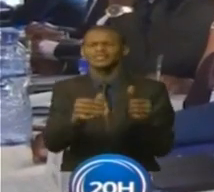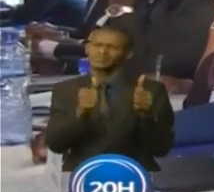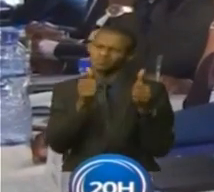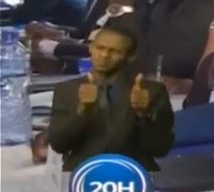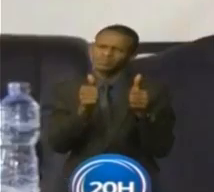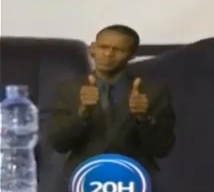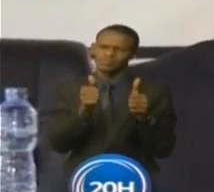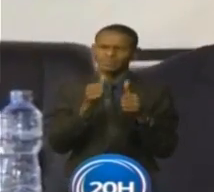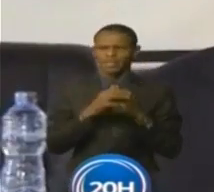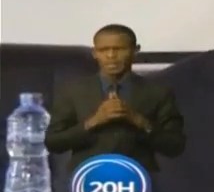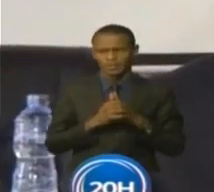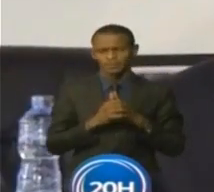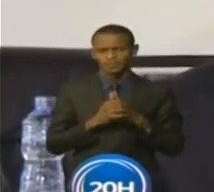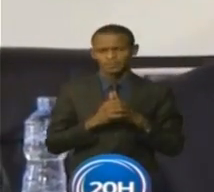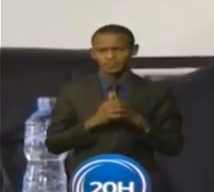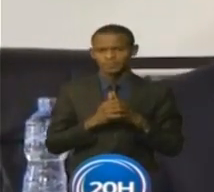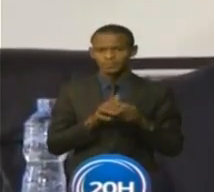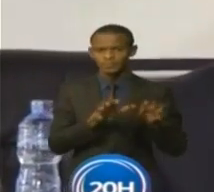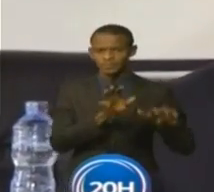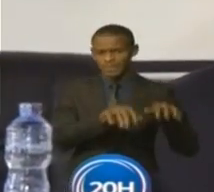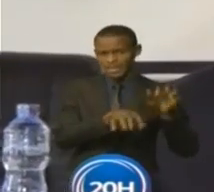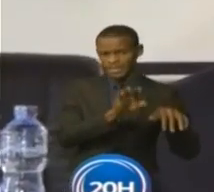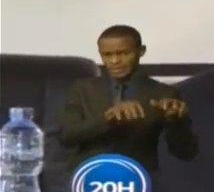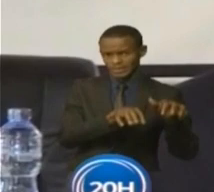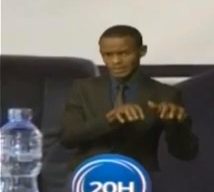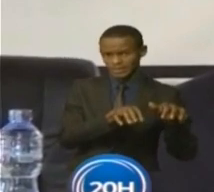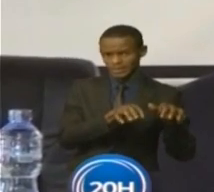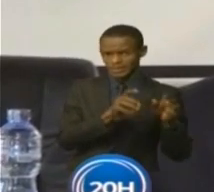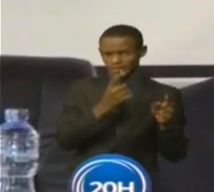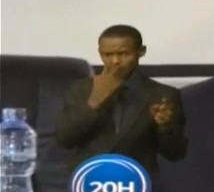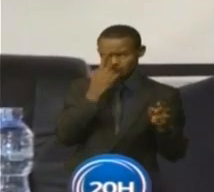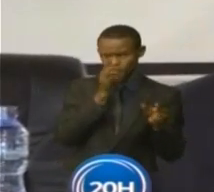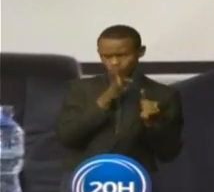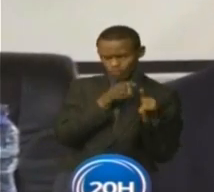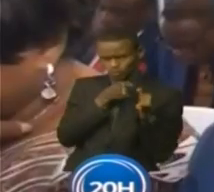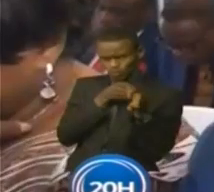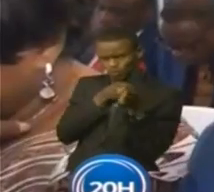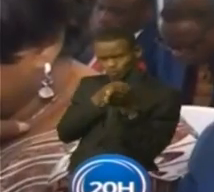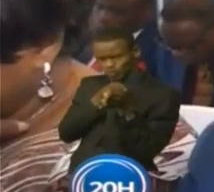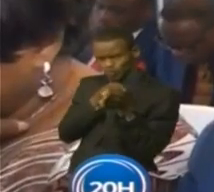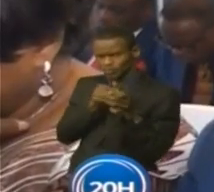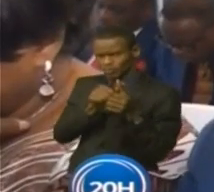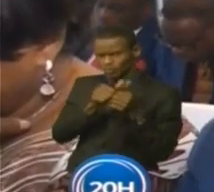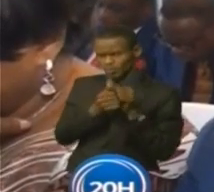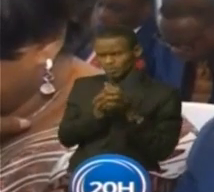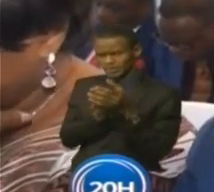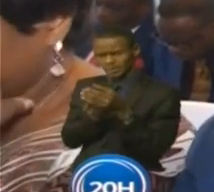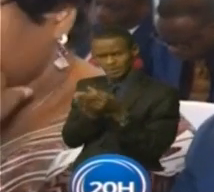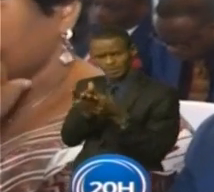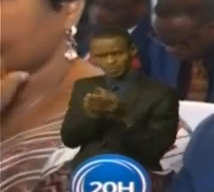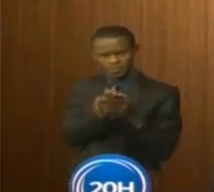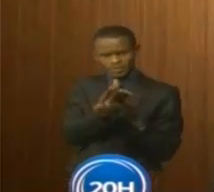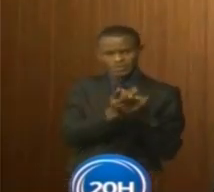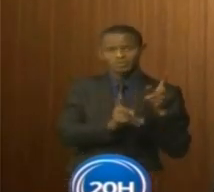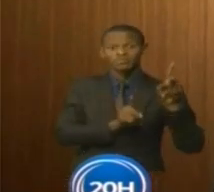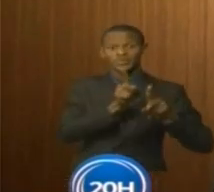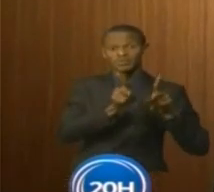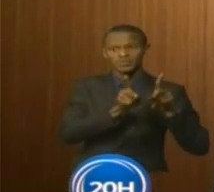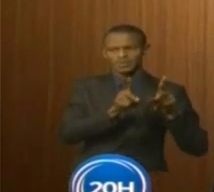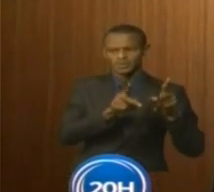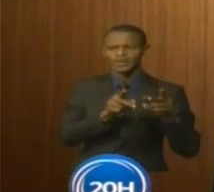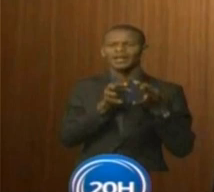de la réforme des finances publiques en RDC, Corep en sigle, Godefroy Missenga, parle d'une réunion de concertation. Cette réunion